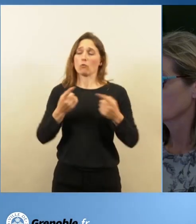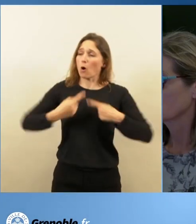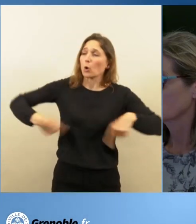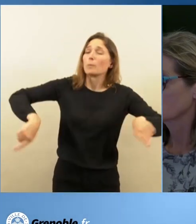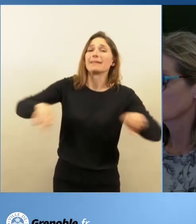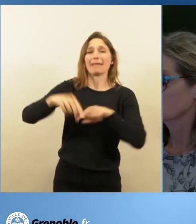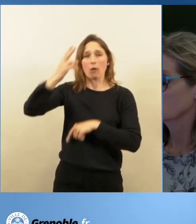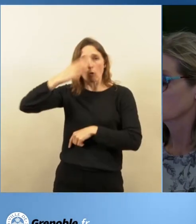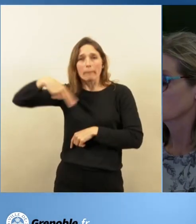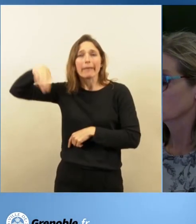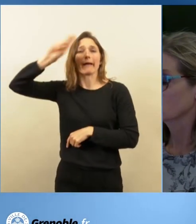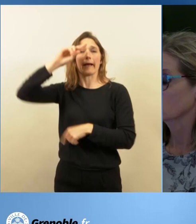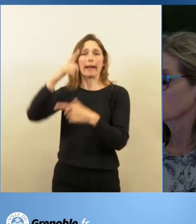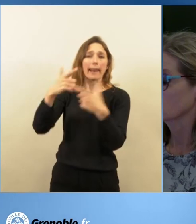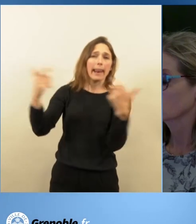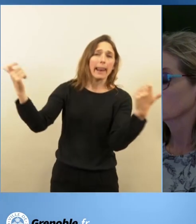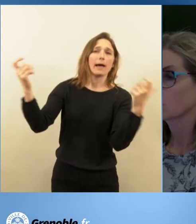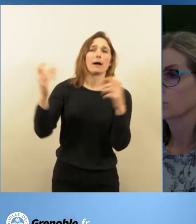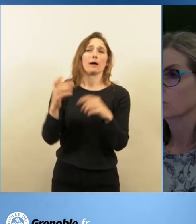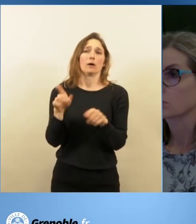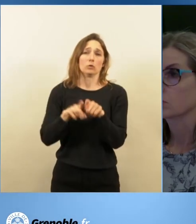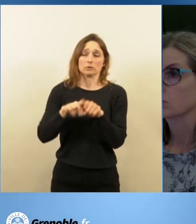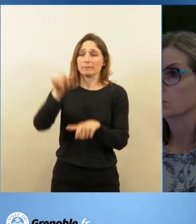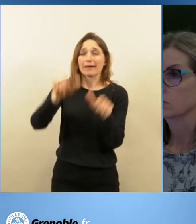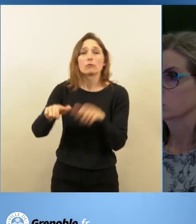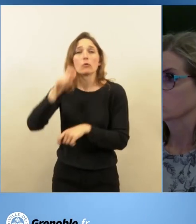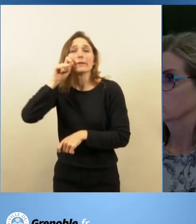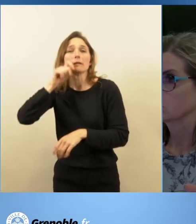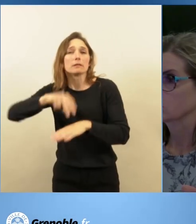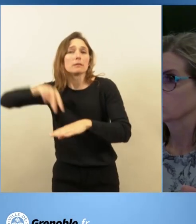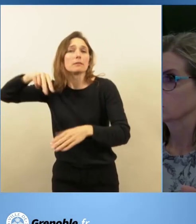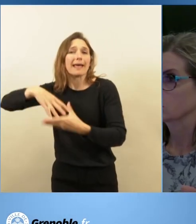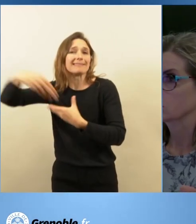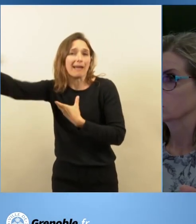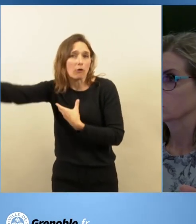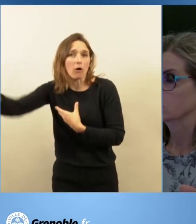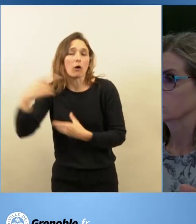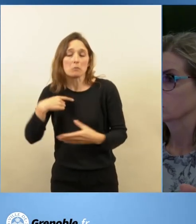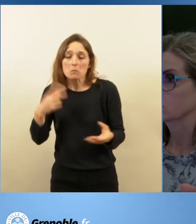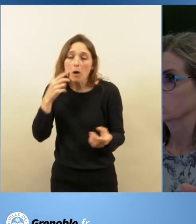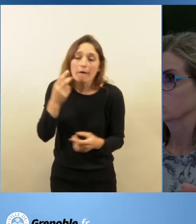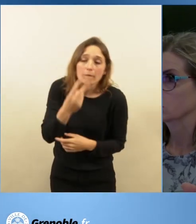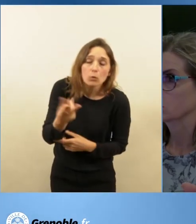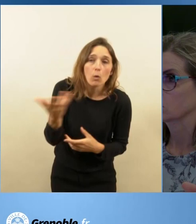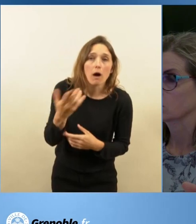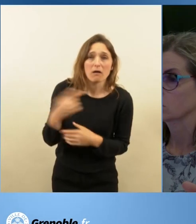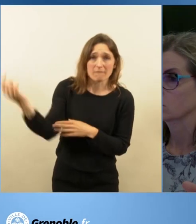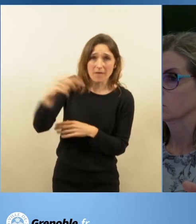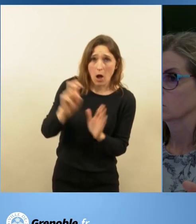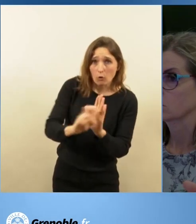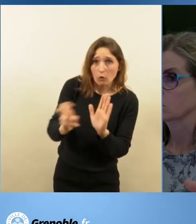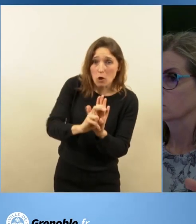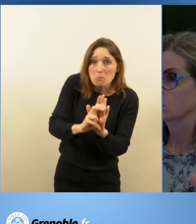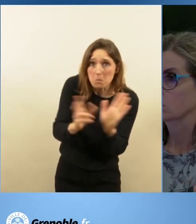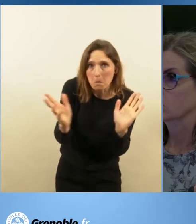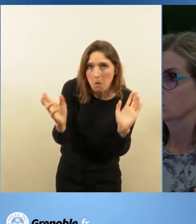etc que le et que même que le malheureux auditeur extérieur qui si j'ai lu viendrait à Grenoble si si on en